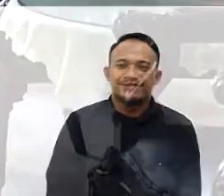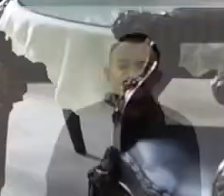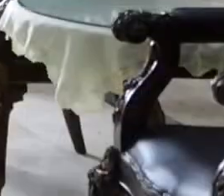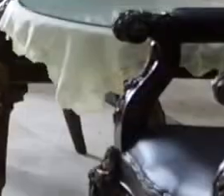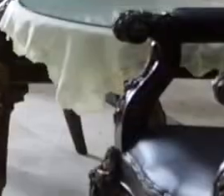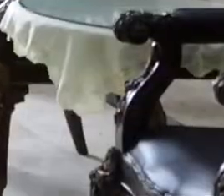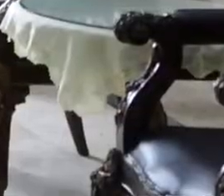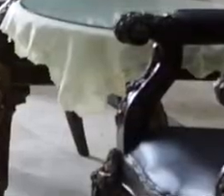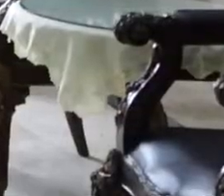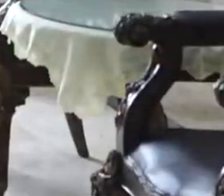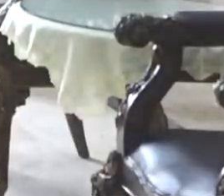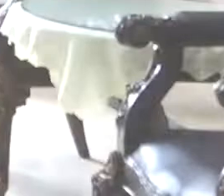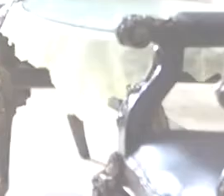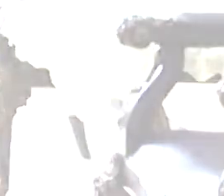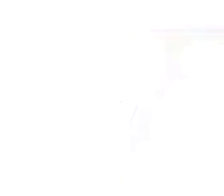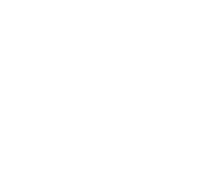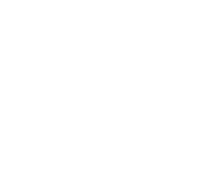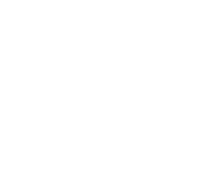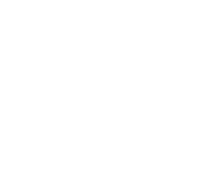jumpa.